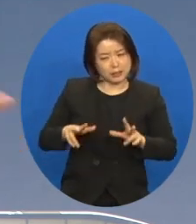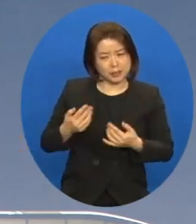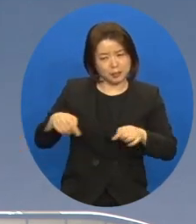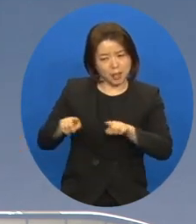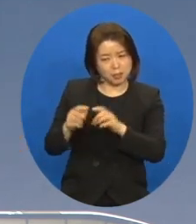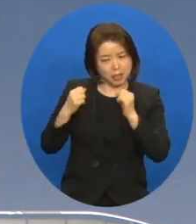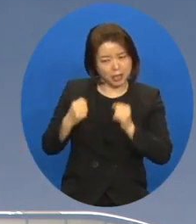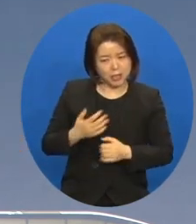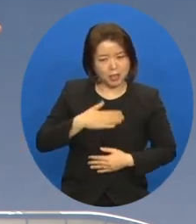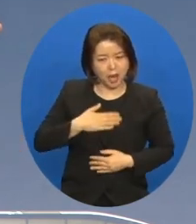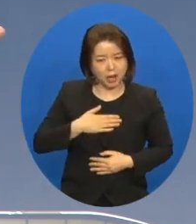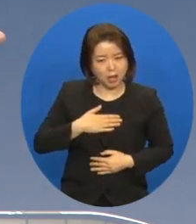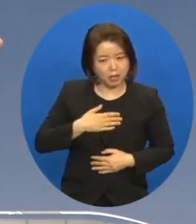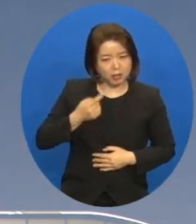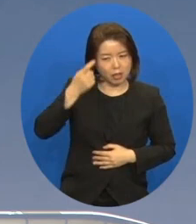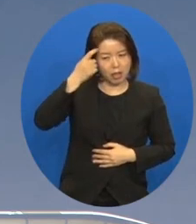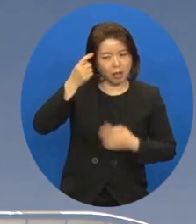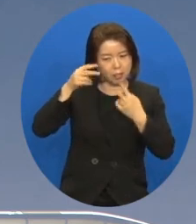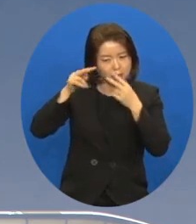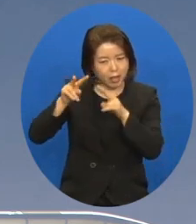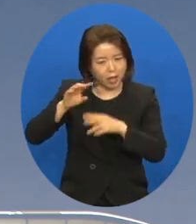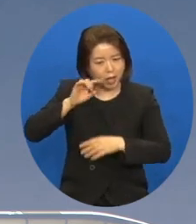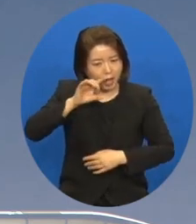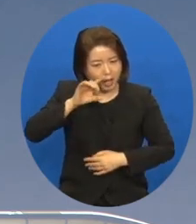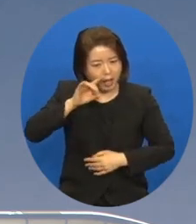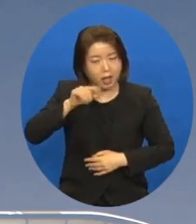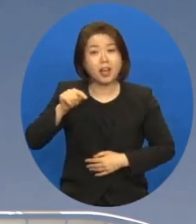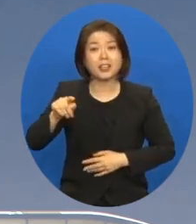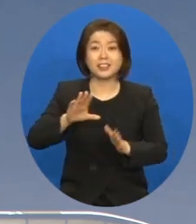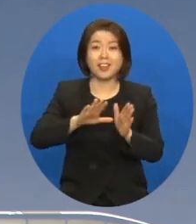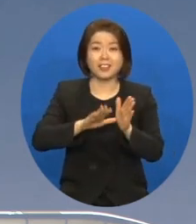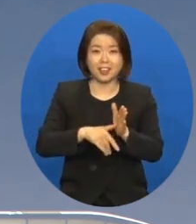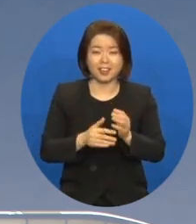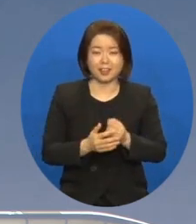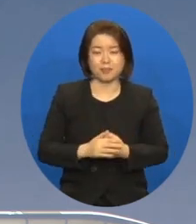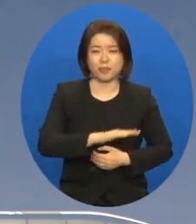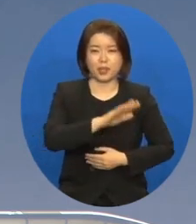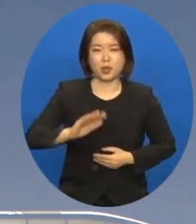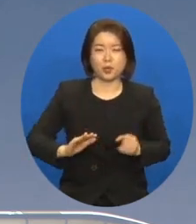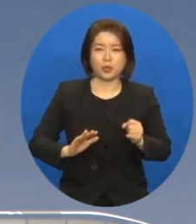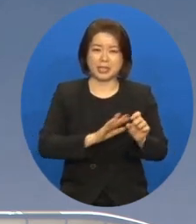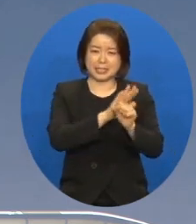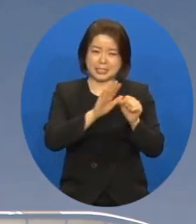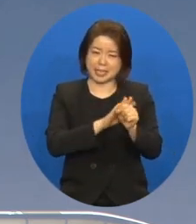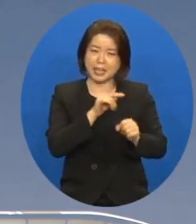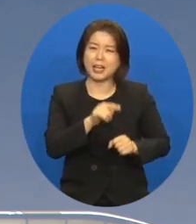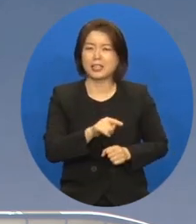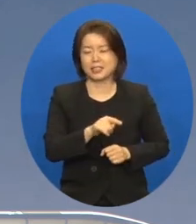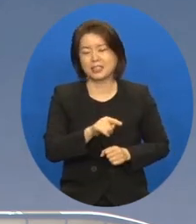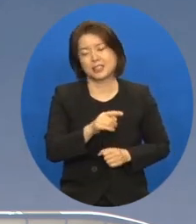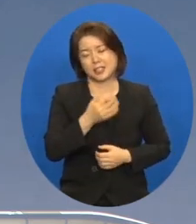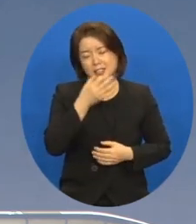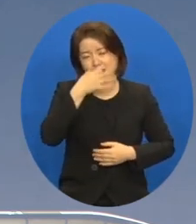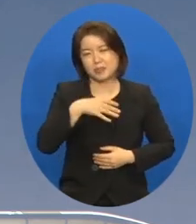알겠는데 바라봐지지는 않는 이런 때 우리가 사랑하는 게 힘들어지는 거죠.